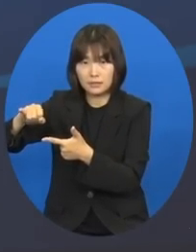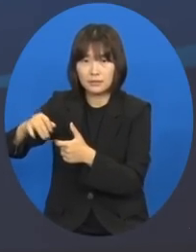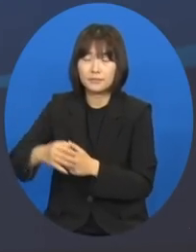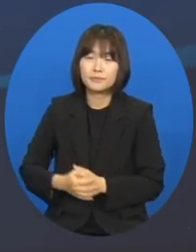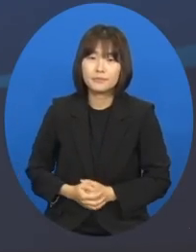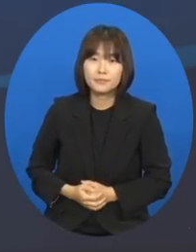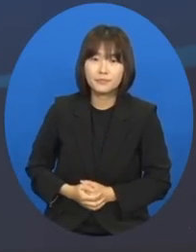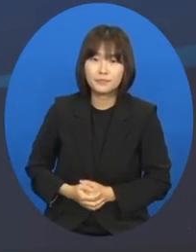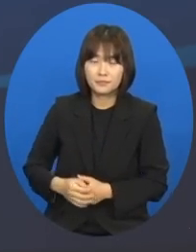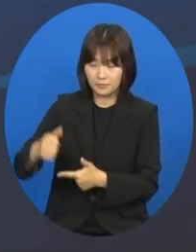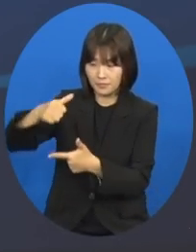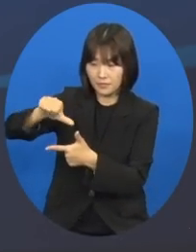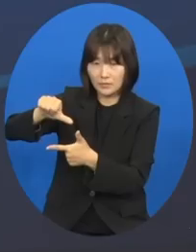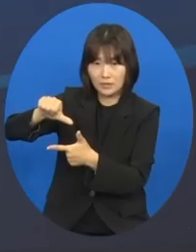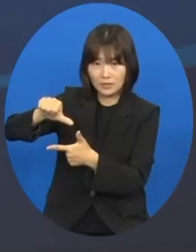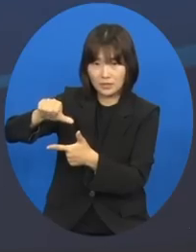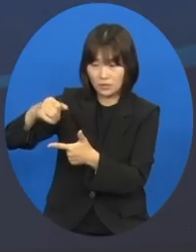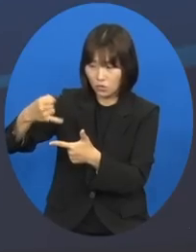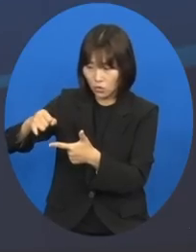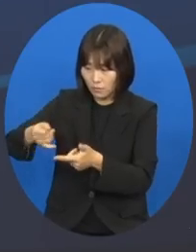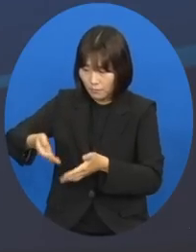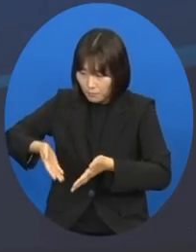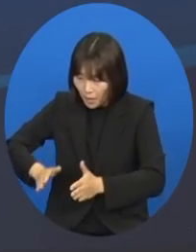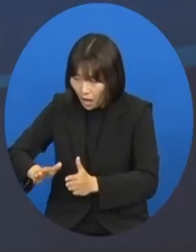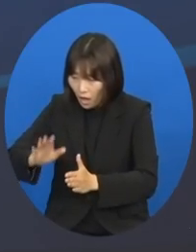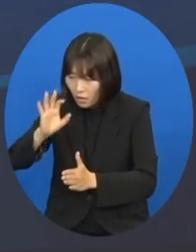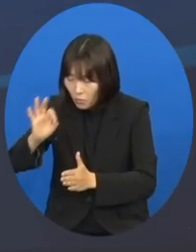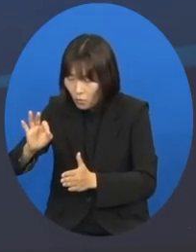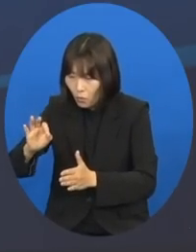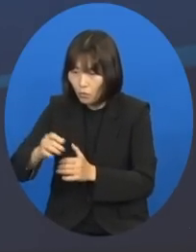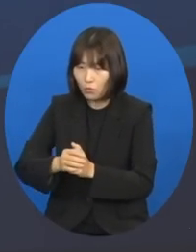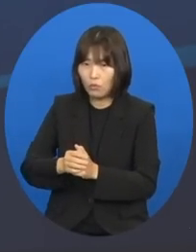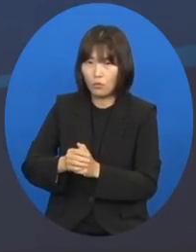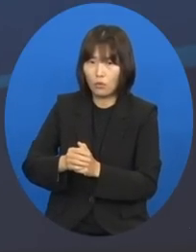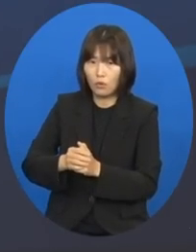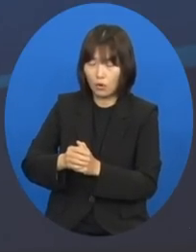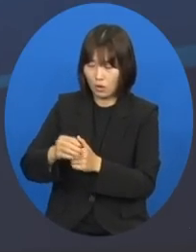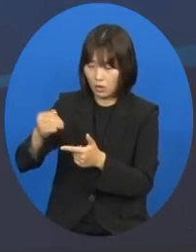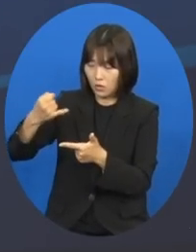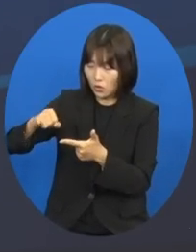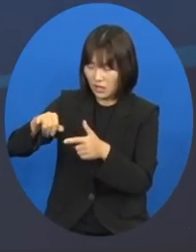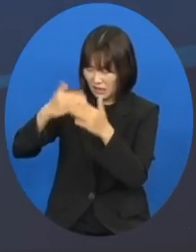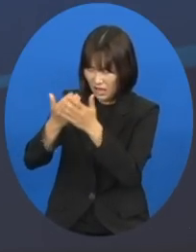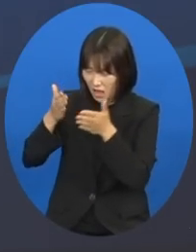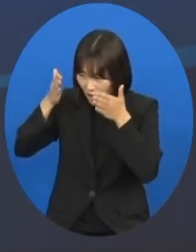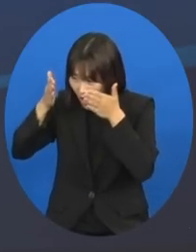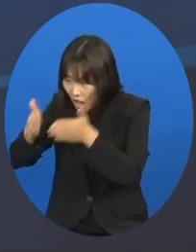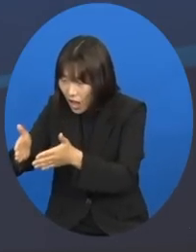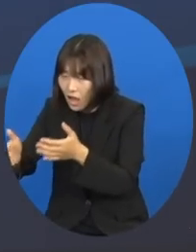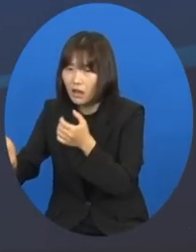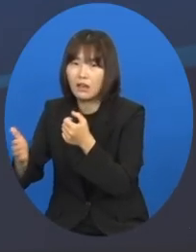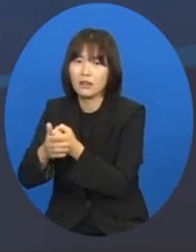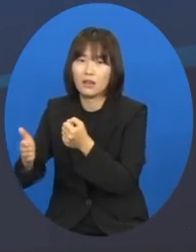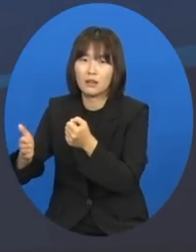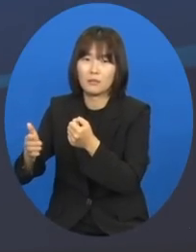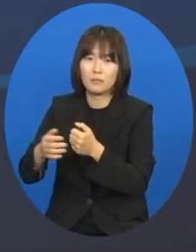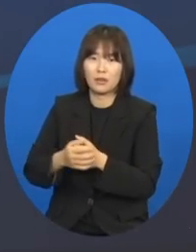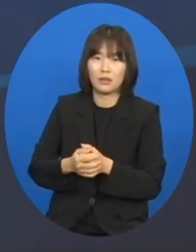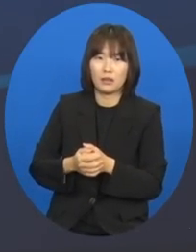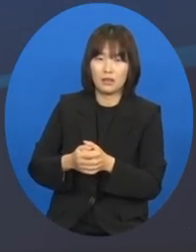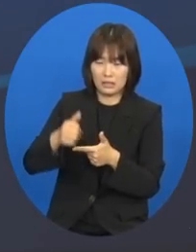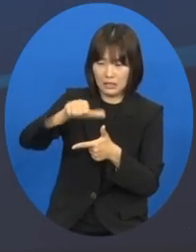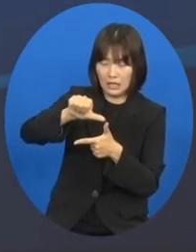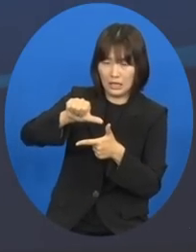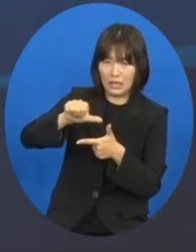동생 여동생이 태어났는데 엄마 아빠가 개한테만 신경을 쓰니까요 엄마 아빠가 안 보는 사이에 지나가면서 배를